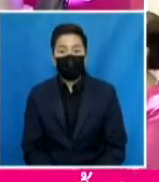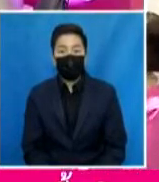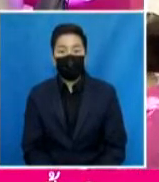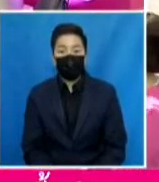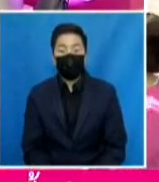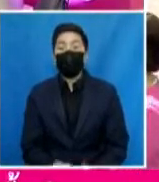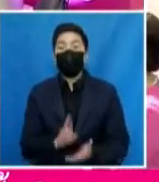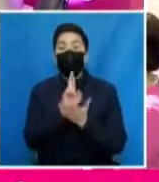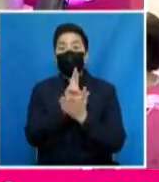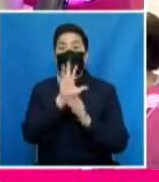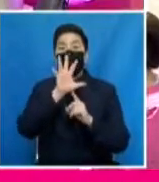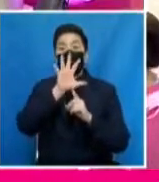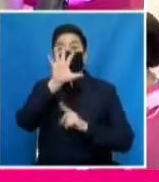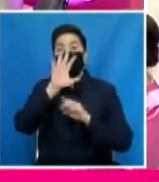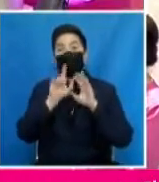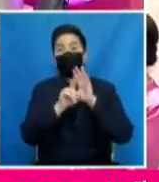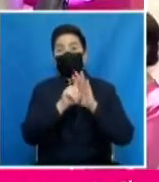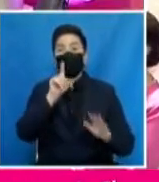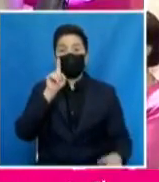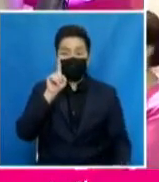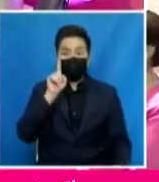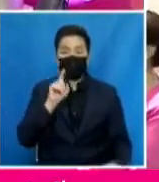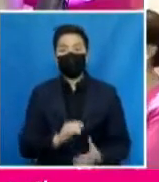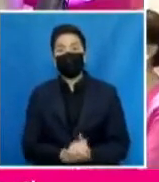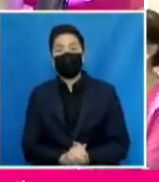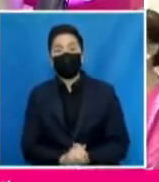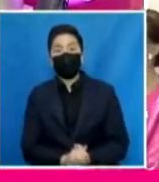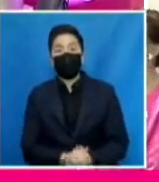อันดับที่5หมุนครั้งที่1เลขที่ออก